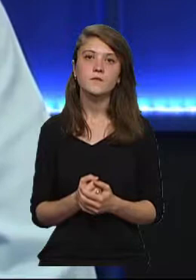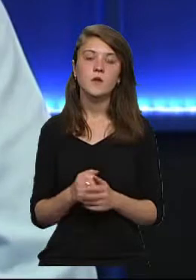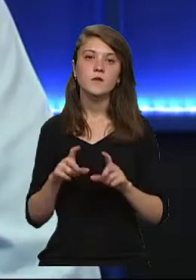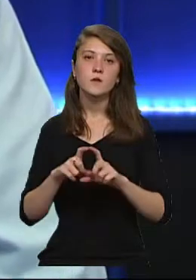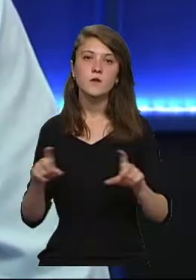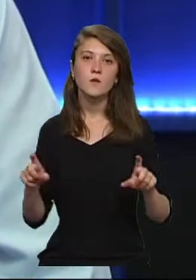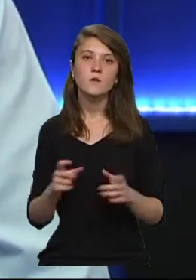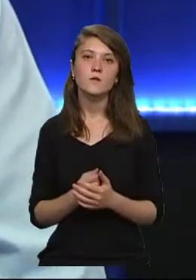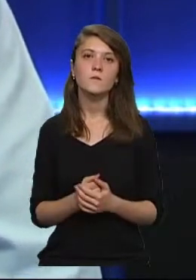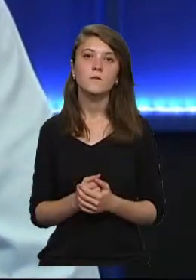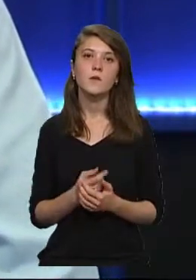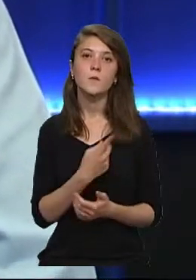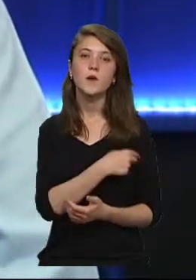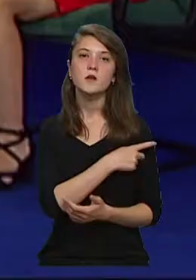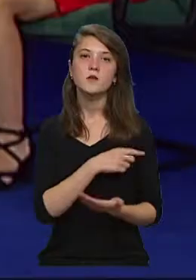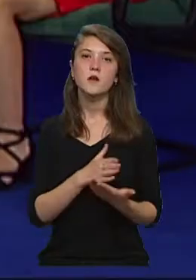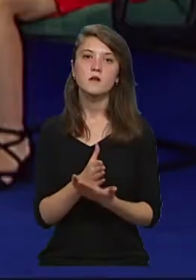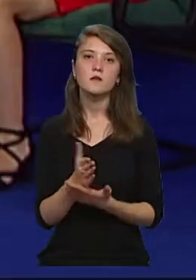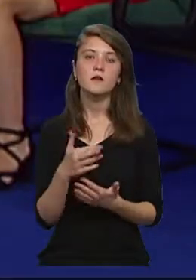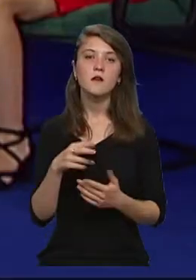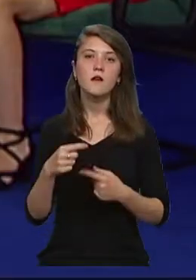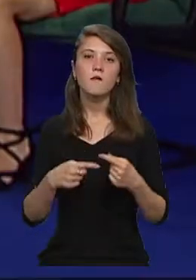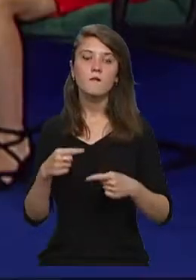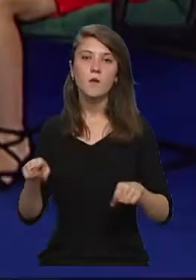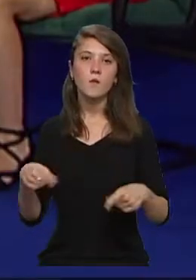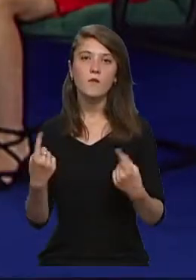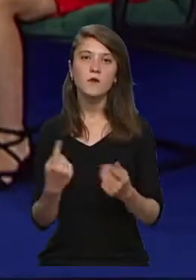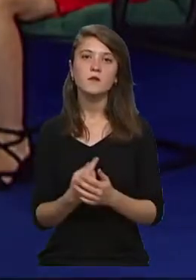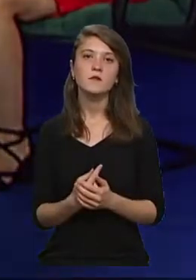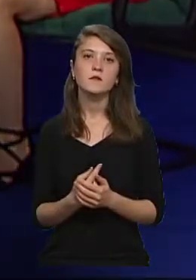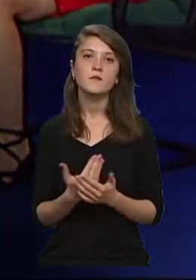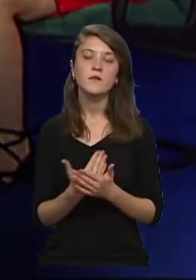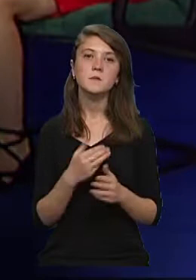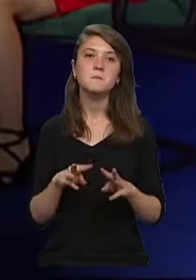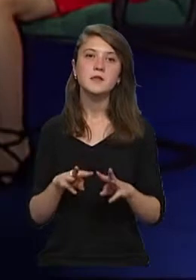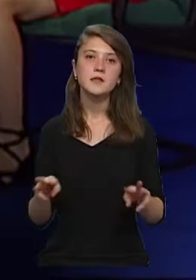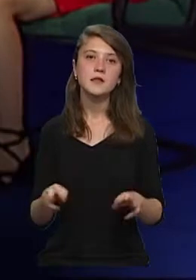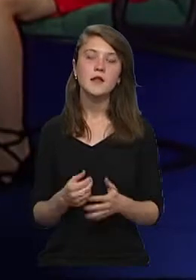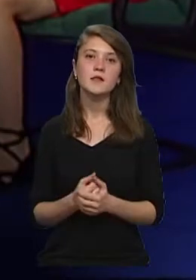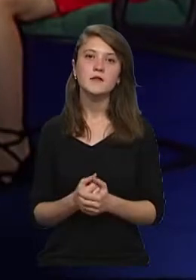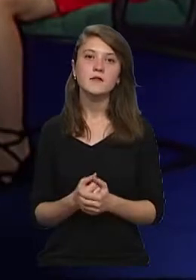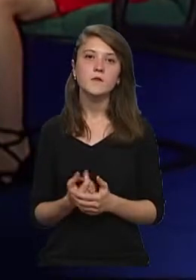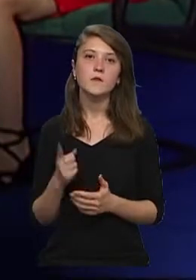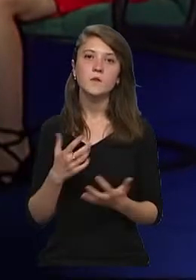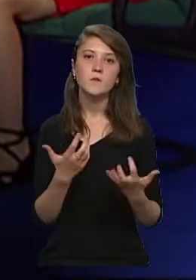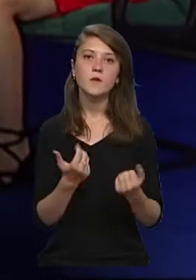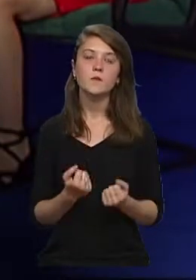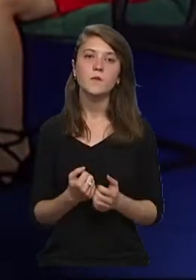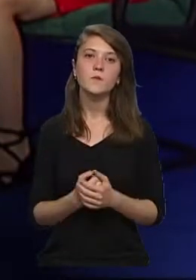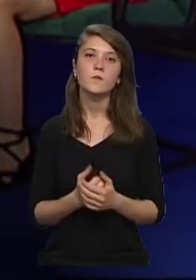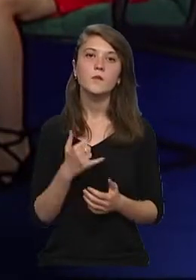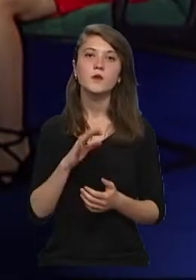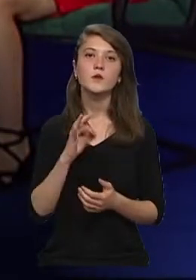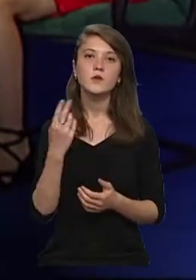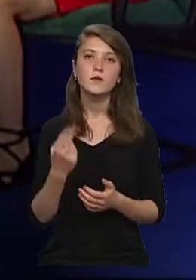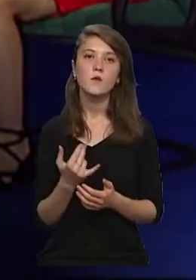школи, в медичній галузі йде реформування, які йдуть від міністерств, то беремо в соціальному теж є проєкти,